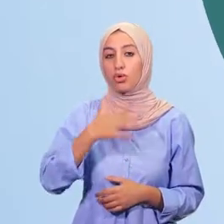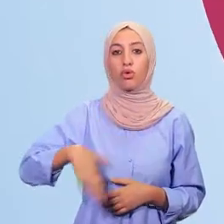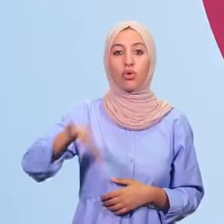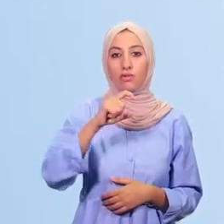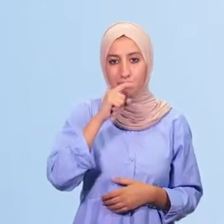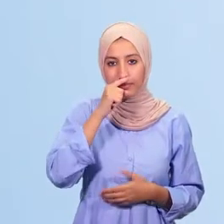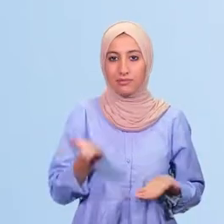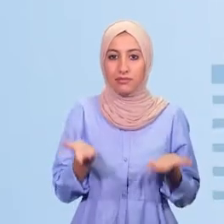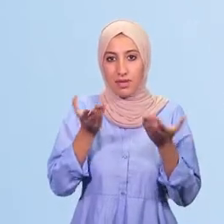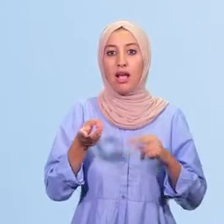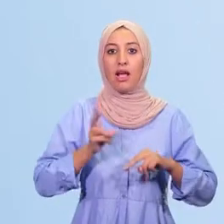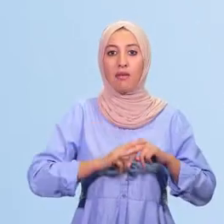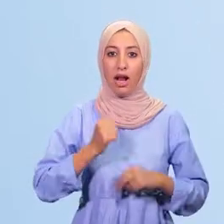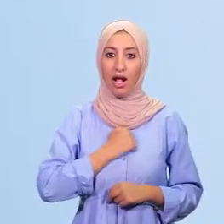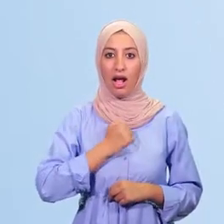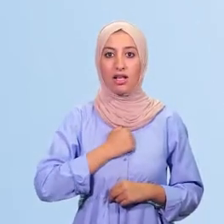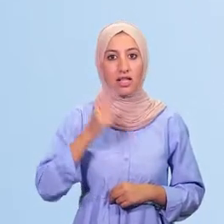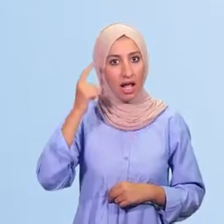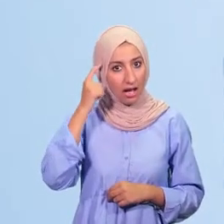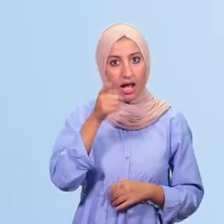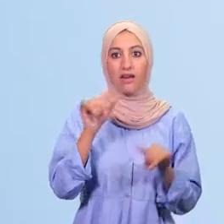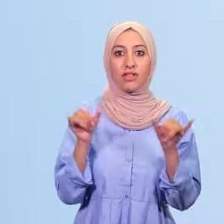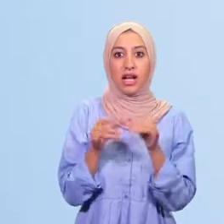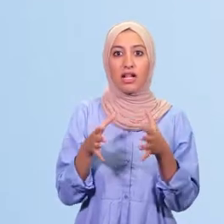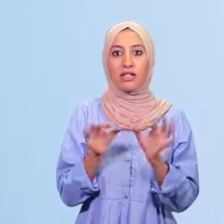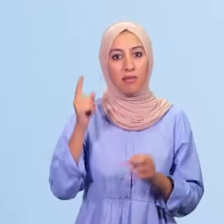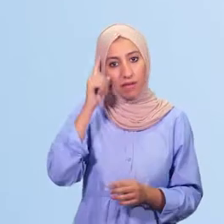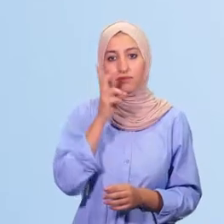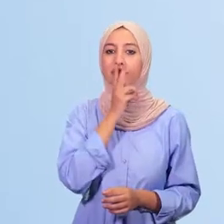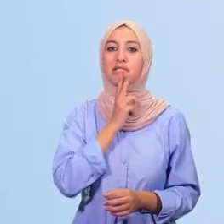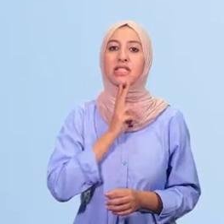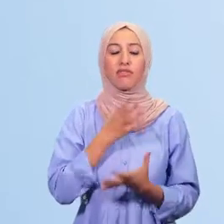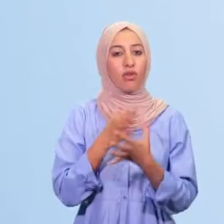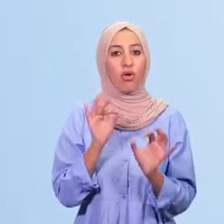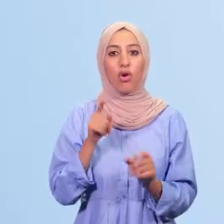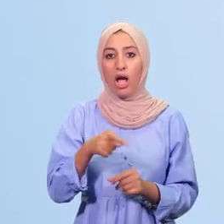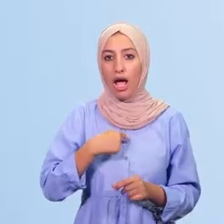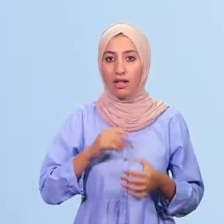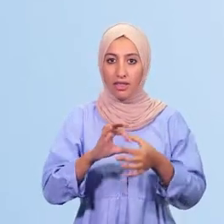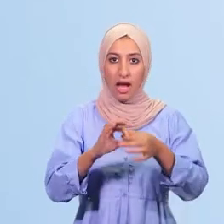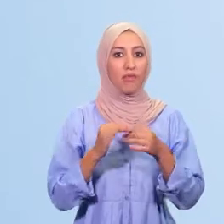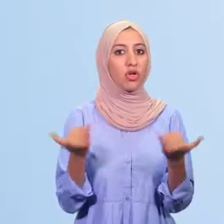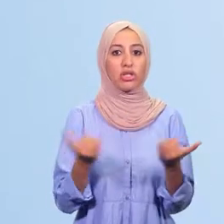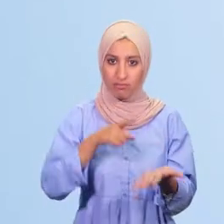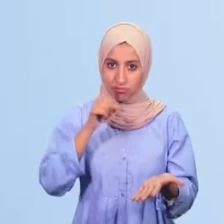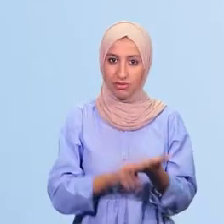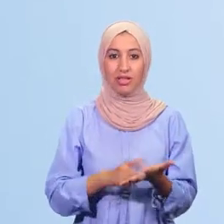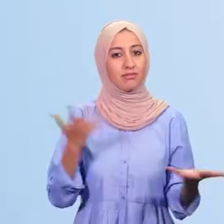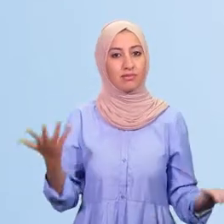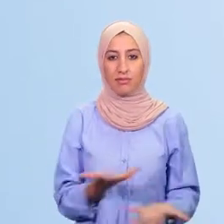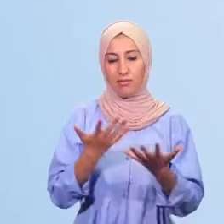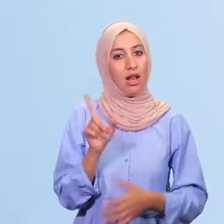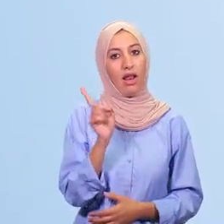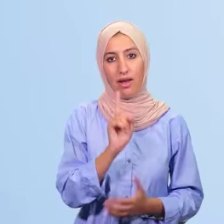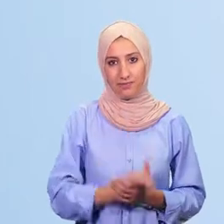والأخلاق، الأمانة الشخصية لمستخدمي تكنولوجيا الاتصال، ويجعلهم يتعاملون معها كفعل واقعي وليس افتراضياً،